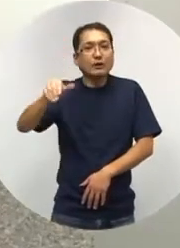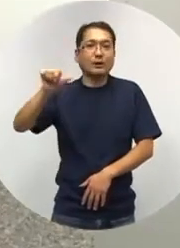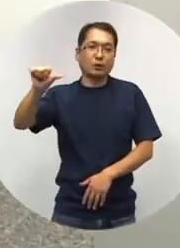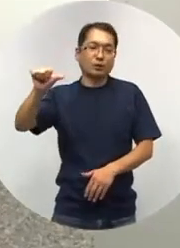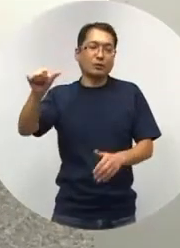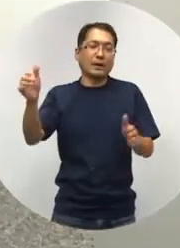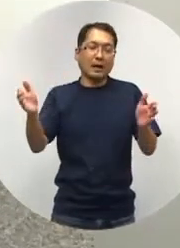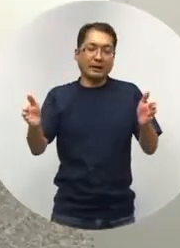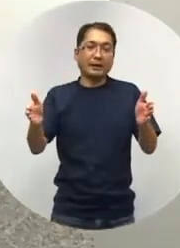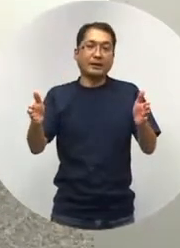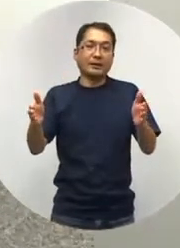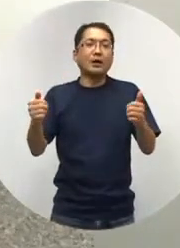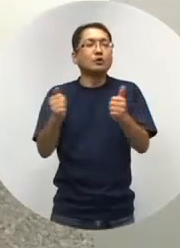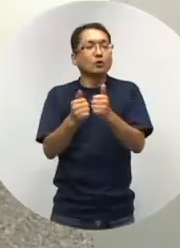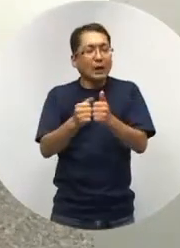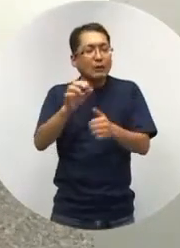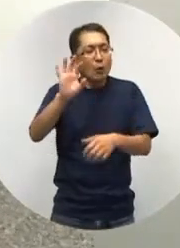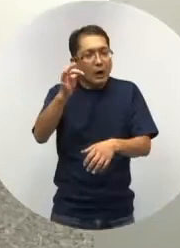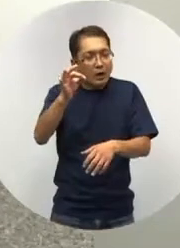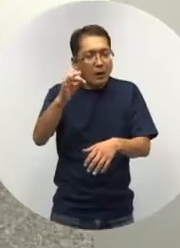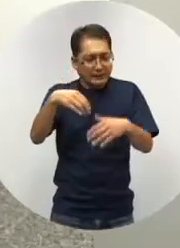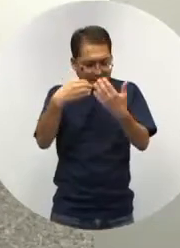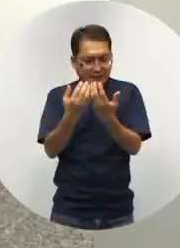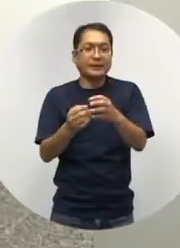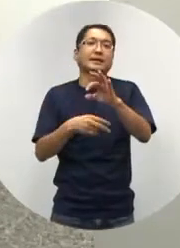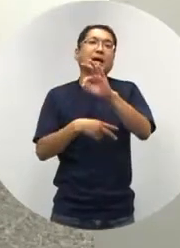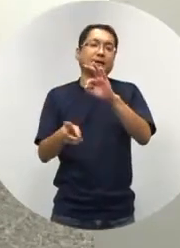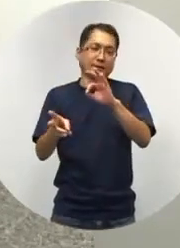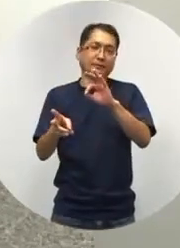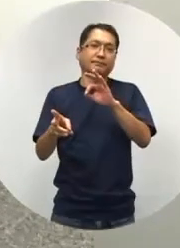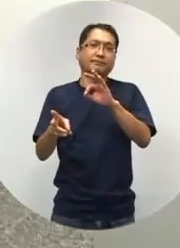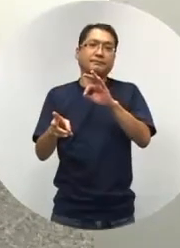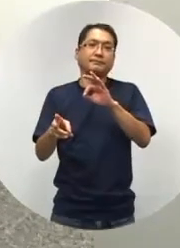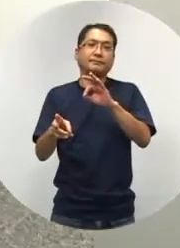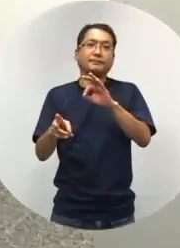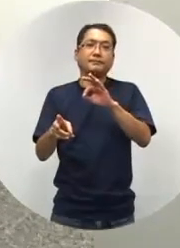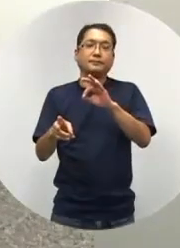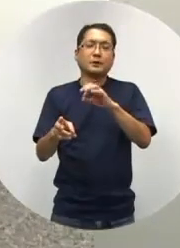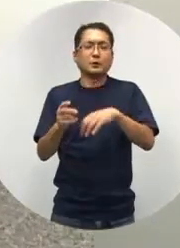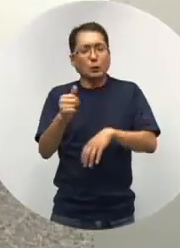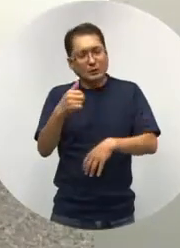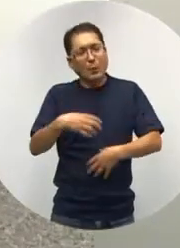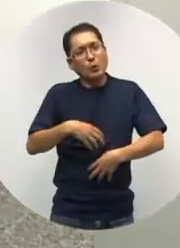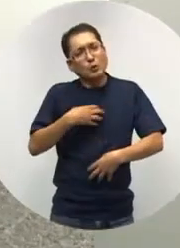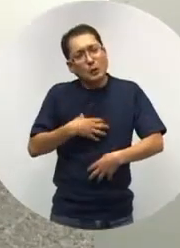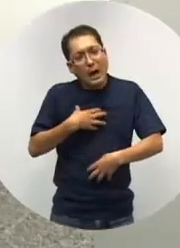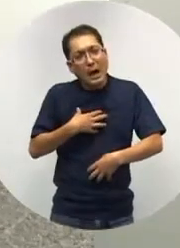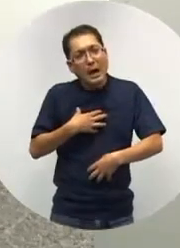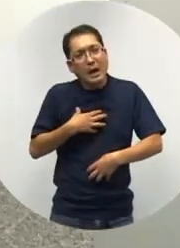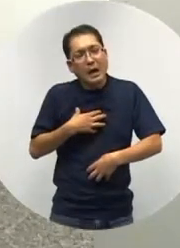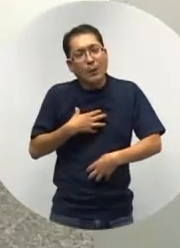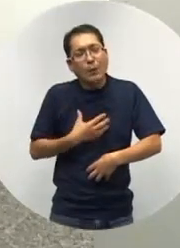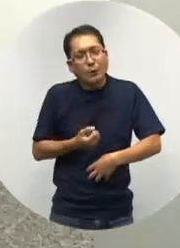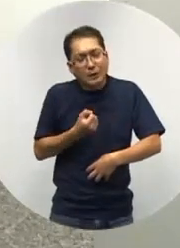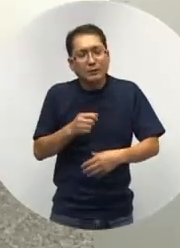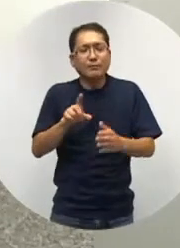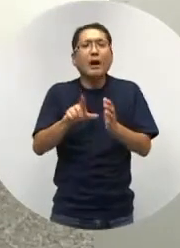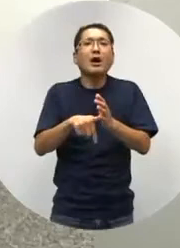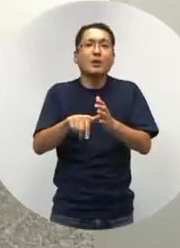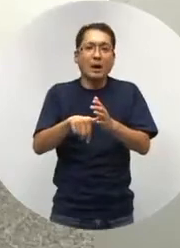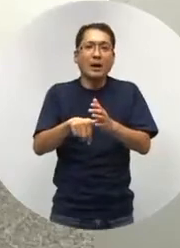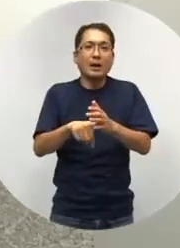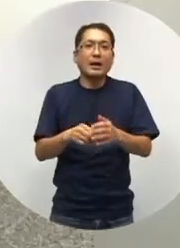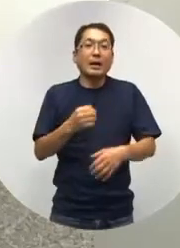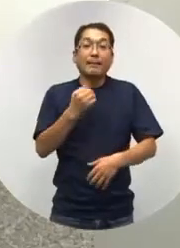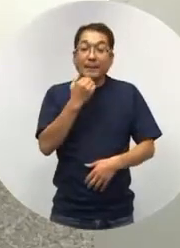で、相談料などの料金は一切かかりません。少しでも不安に感じることがございましたら、お待